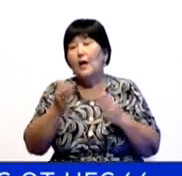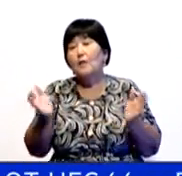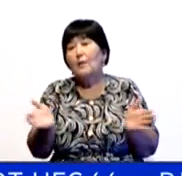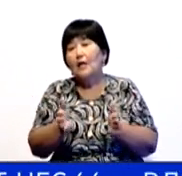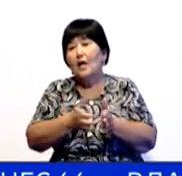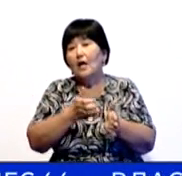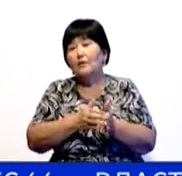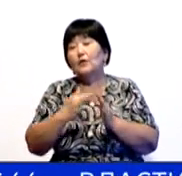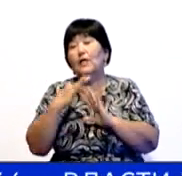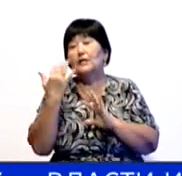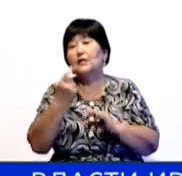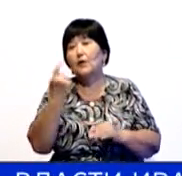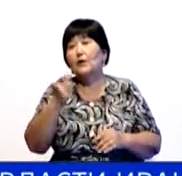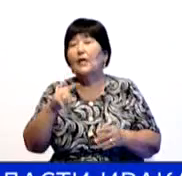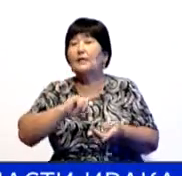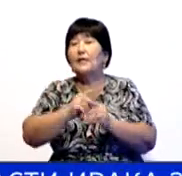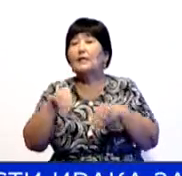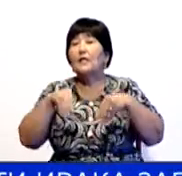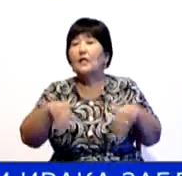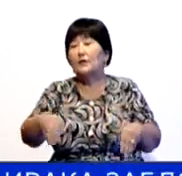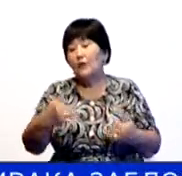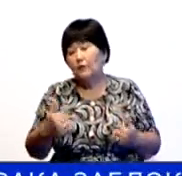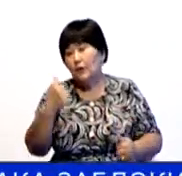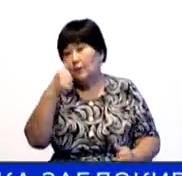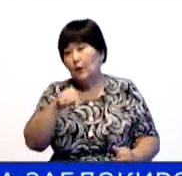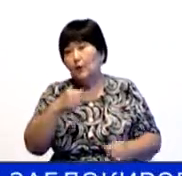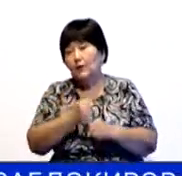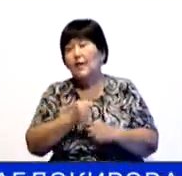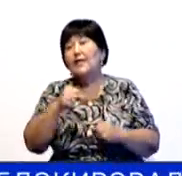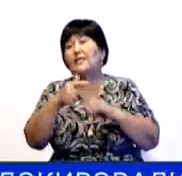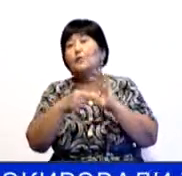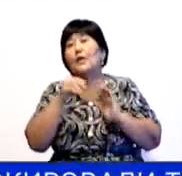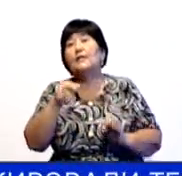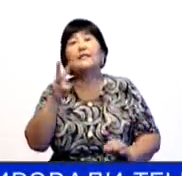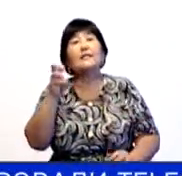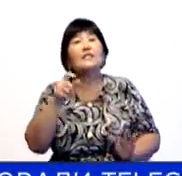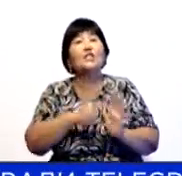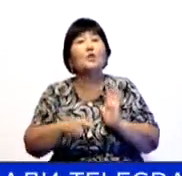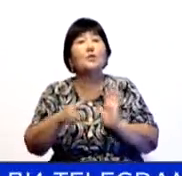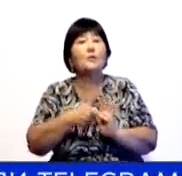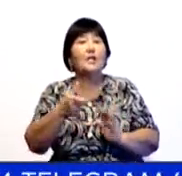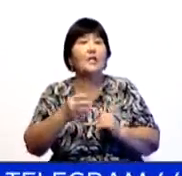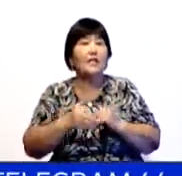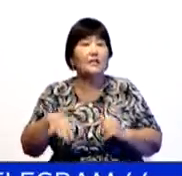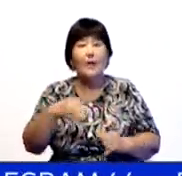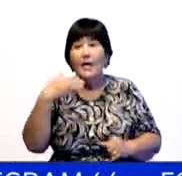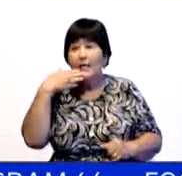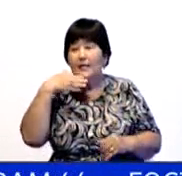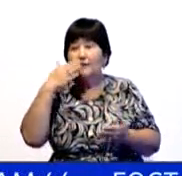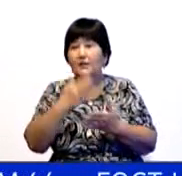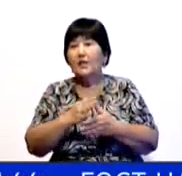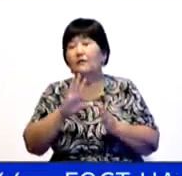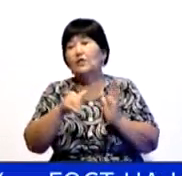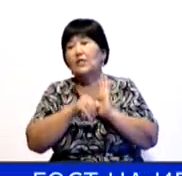сфере сельского хозяйства на диверсификацию. В этом году в районе возделано 17377 гектаров земель. Рисовый клин составляет